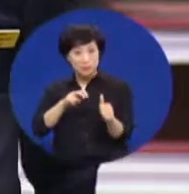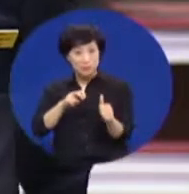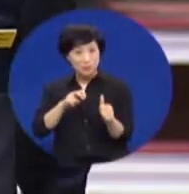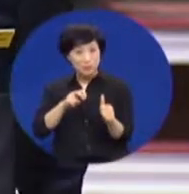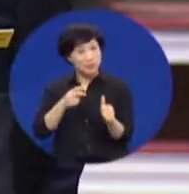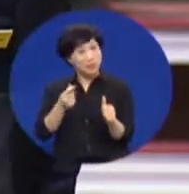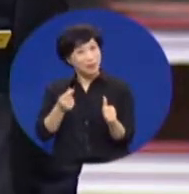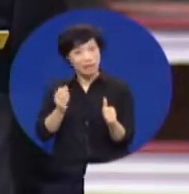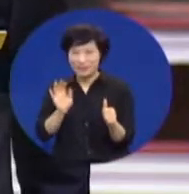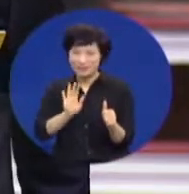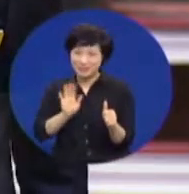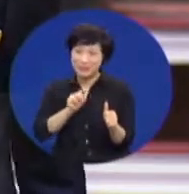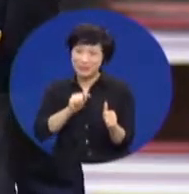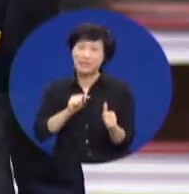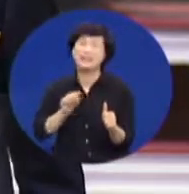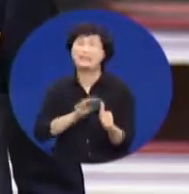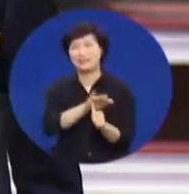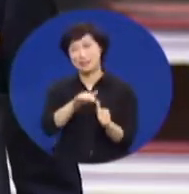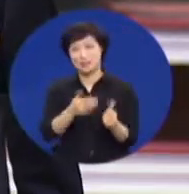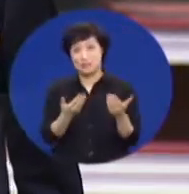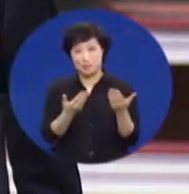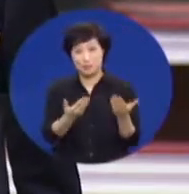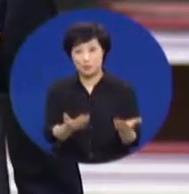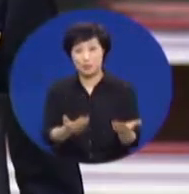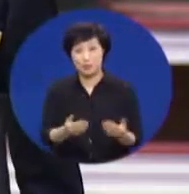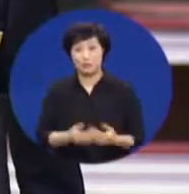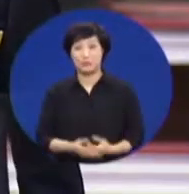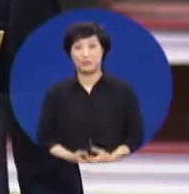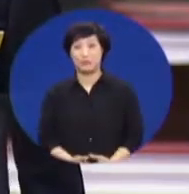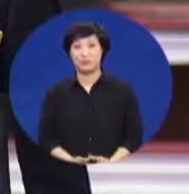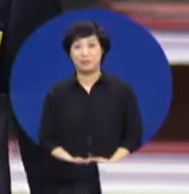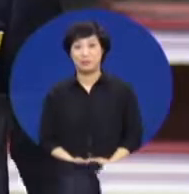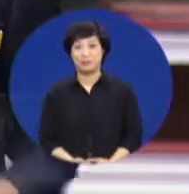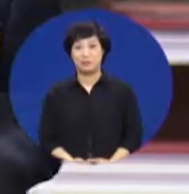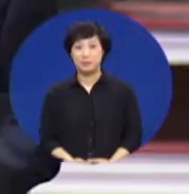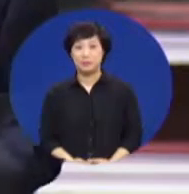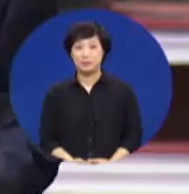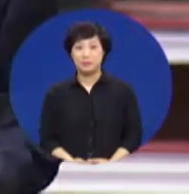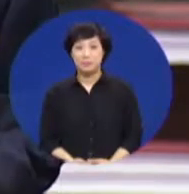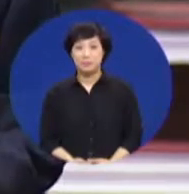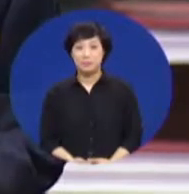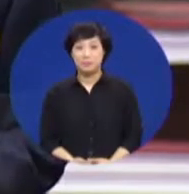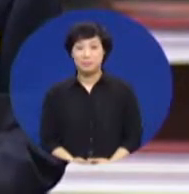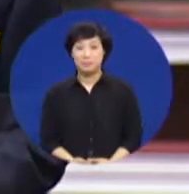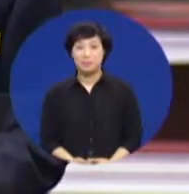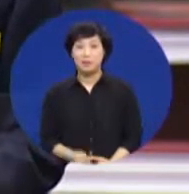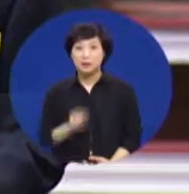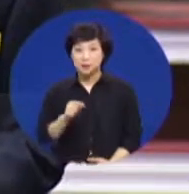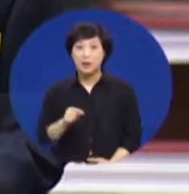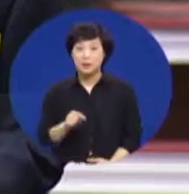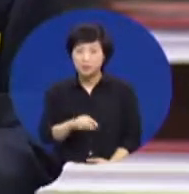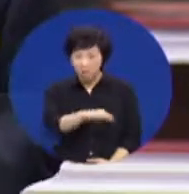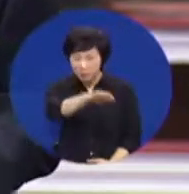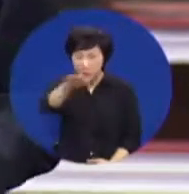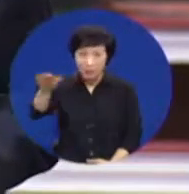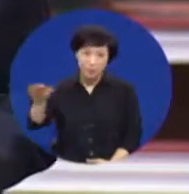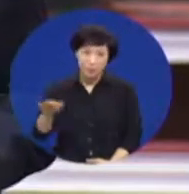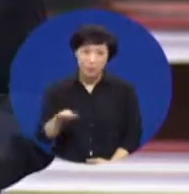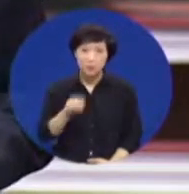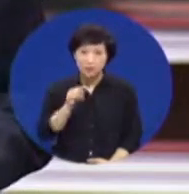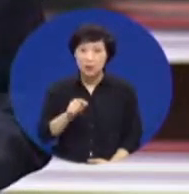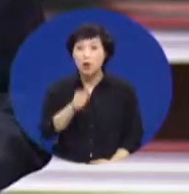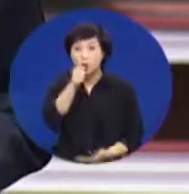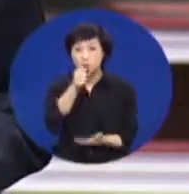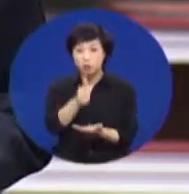미워하는 것 같지만 그만큼 사랑해요. 네. 네. 그게 다